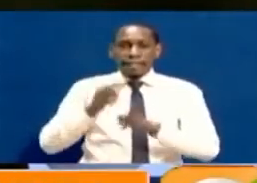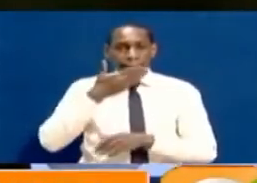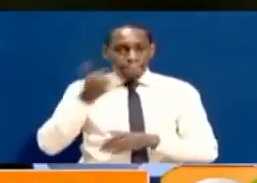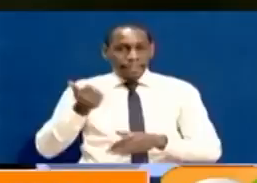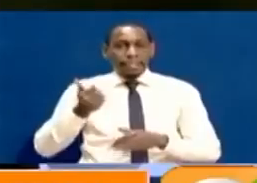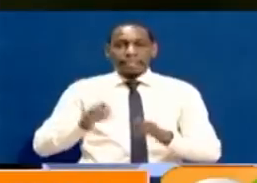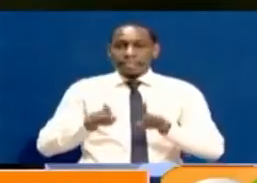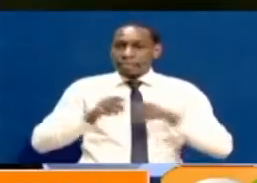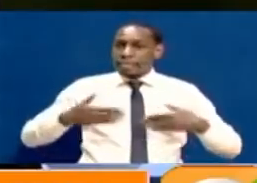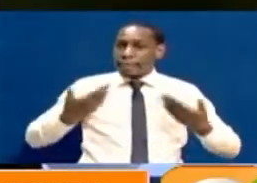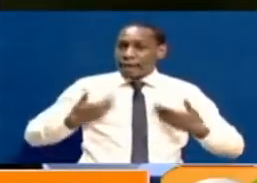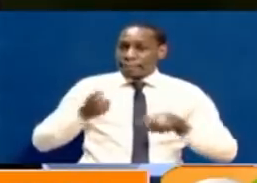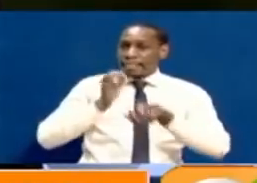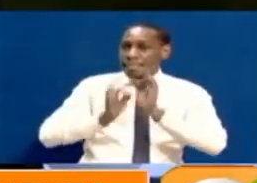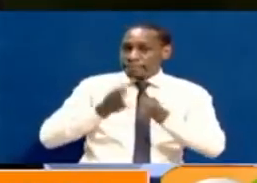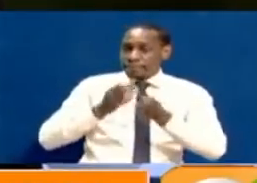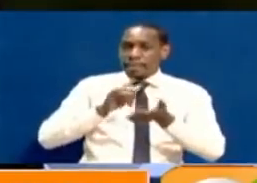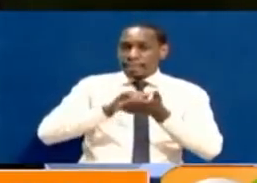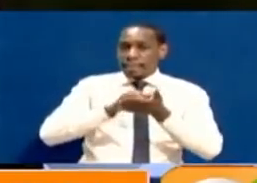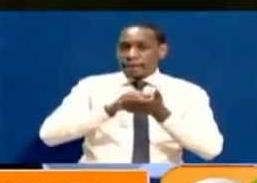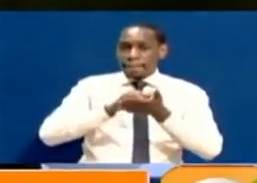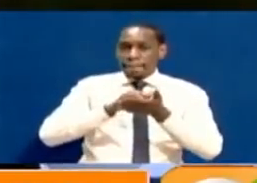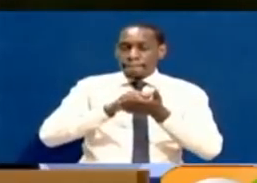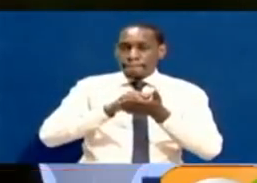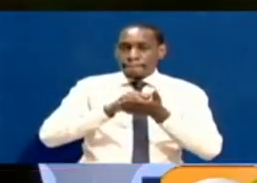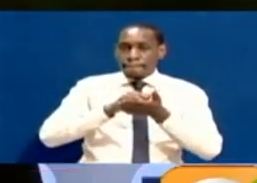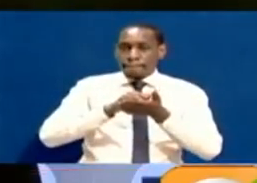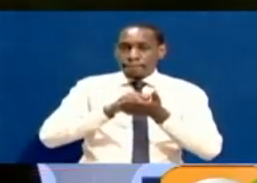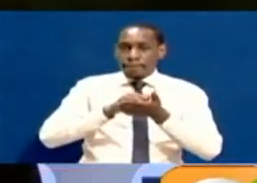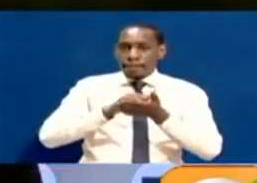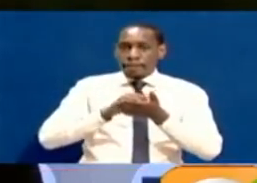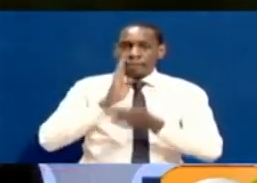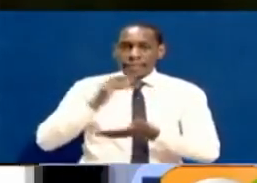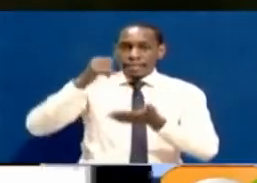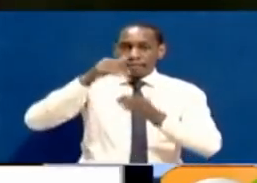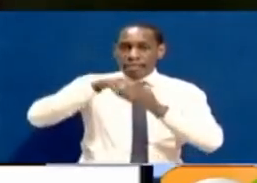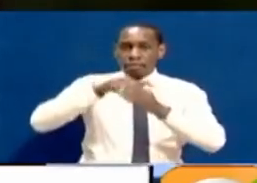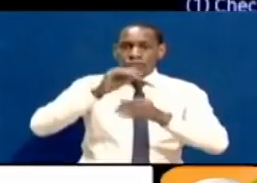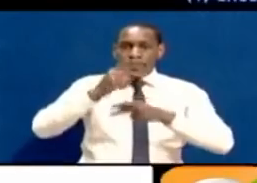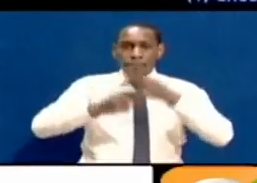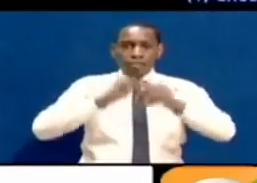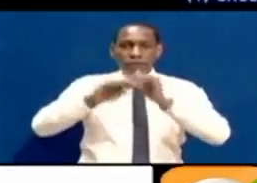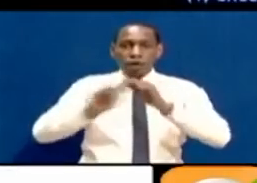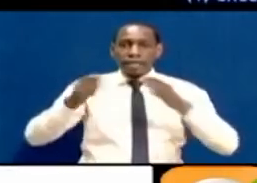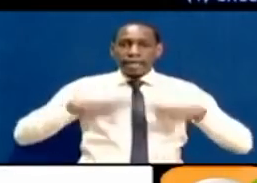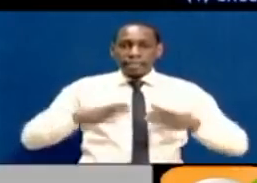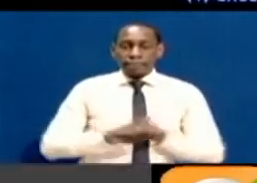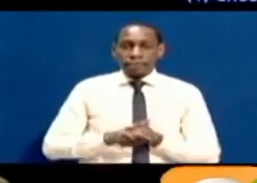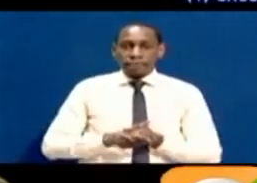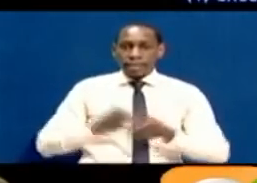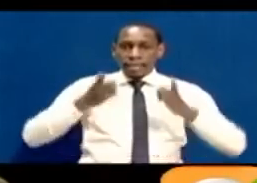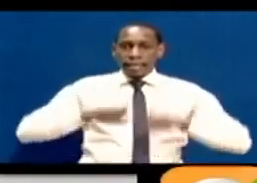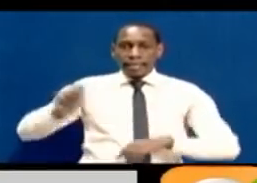happier if this can be an inclusive process of all Kenyans. Let Kenyans